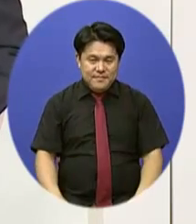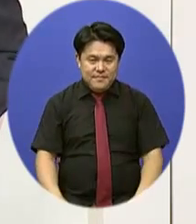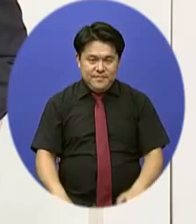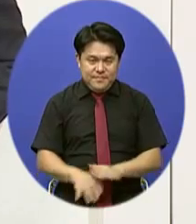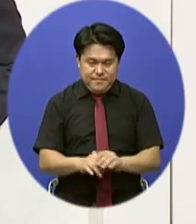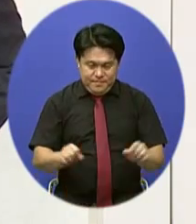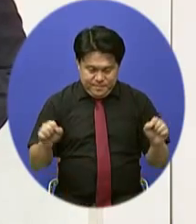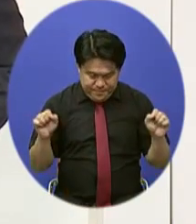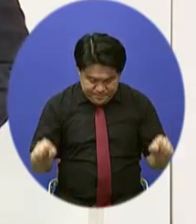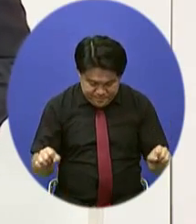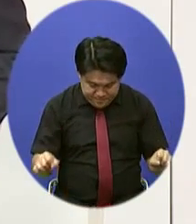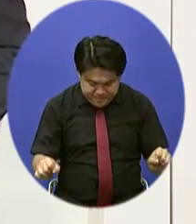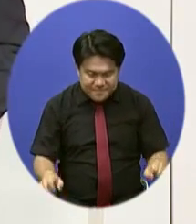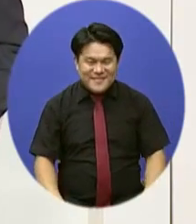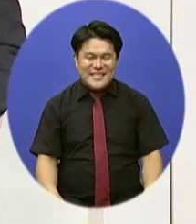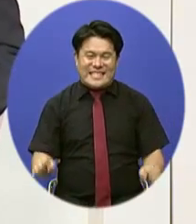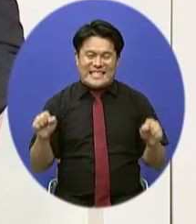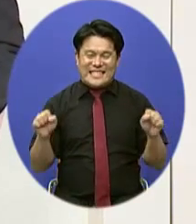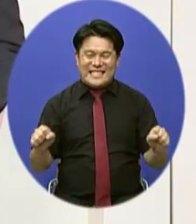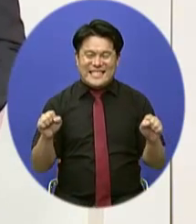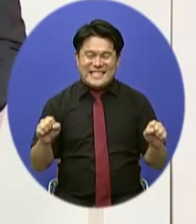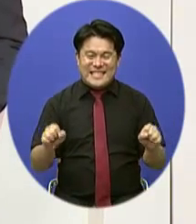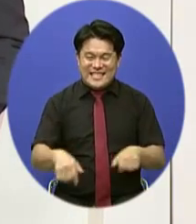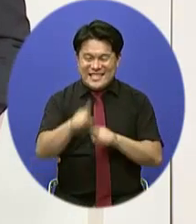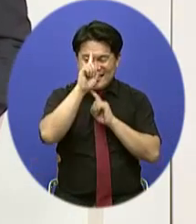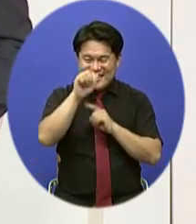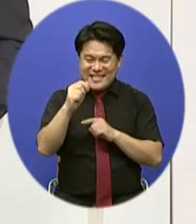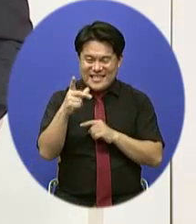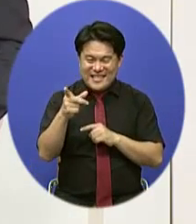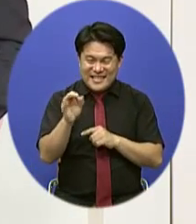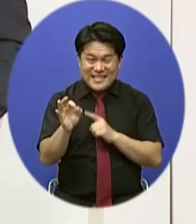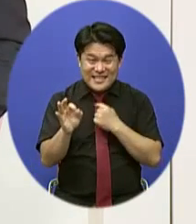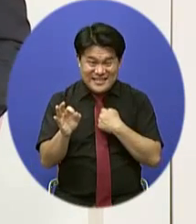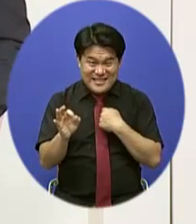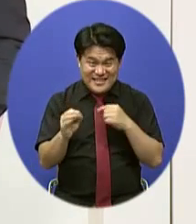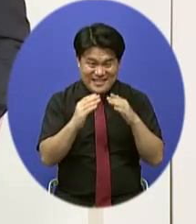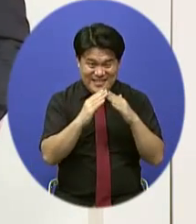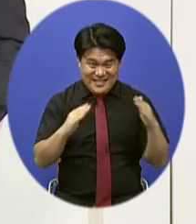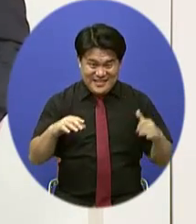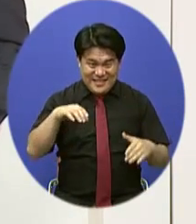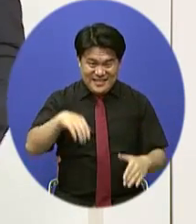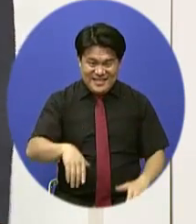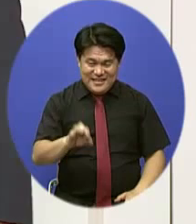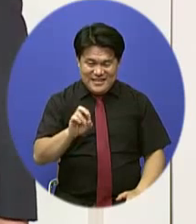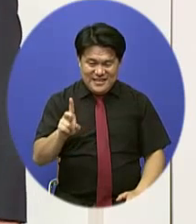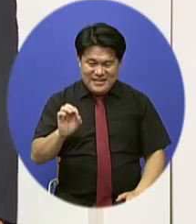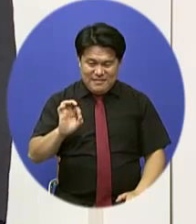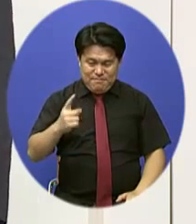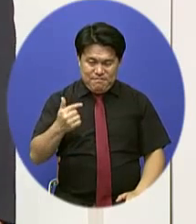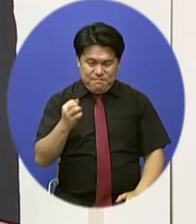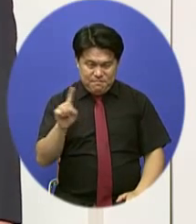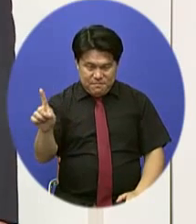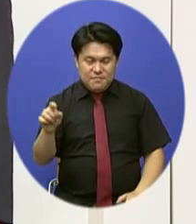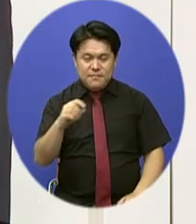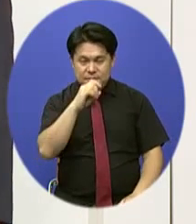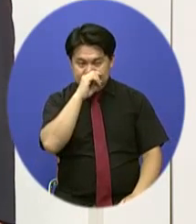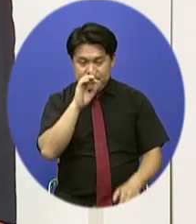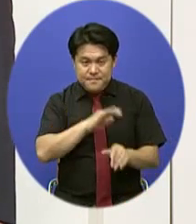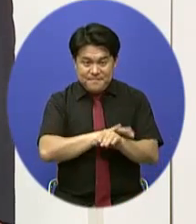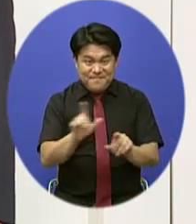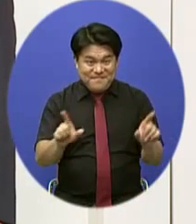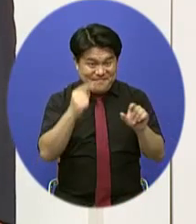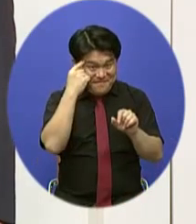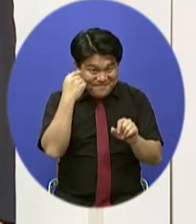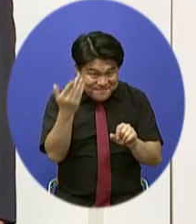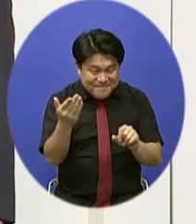네. 안녕하세요. 어서 오세요. 안녕하세요. 이효정 씨, 저 전주 양은아예요. 어머나, 네. 안녕하세요. 예, 잘 지내셨어요?